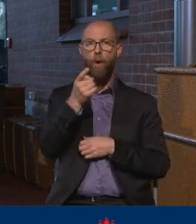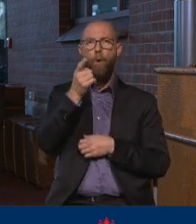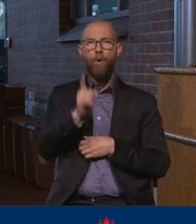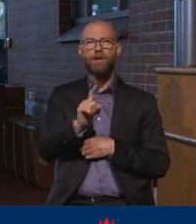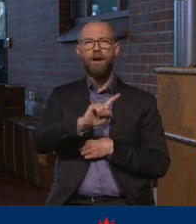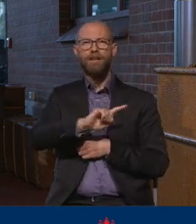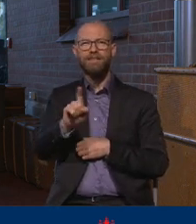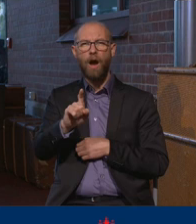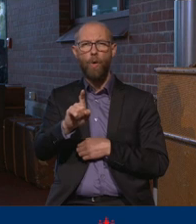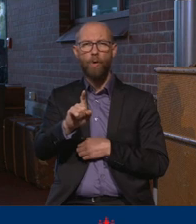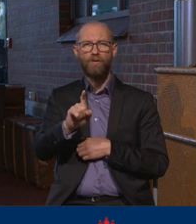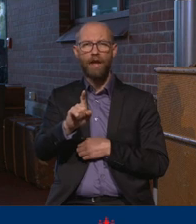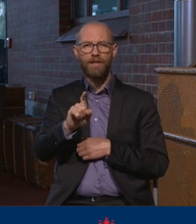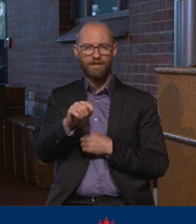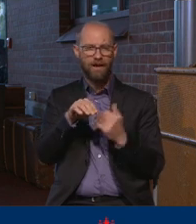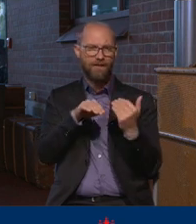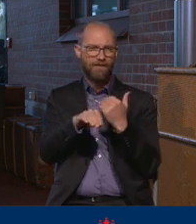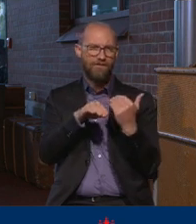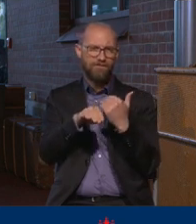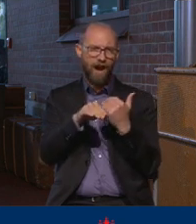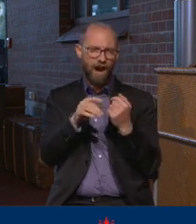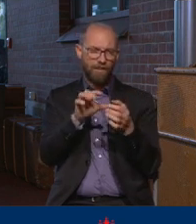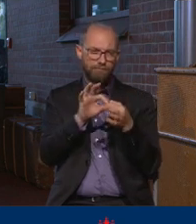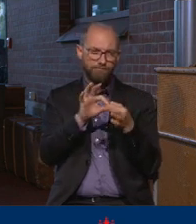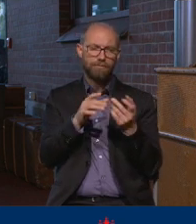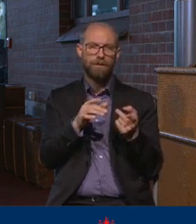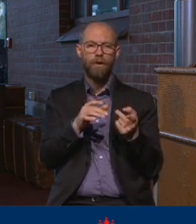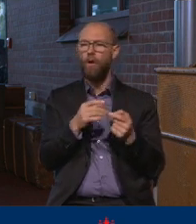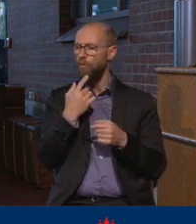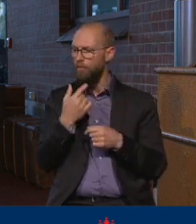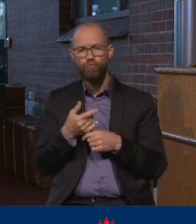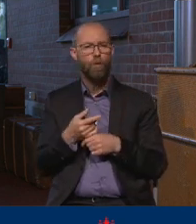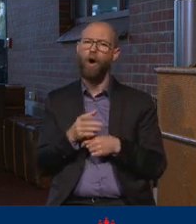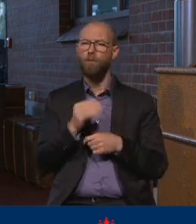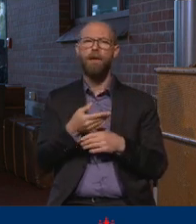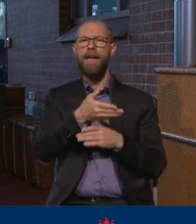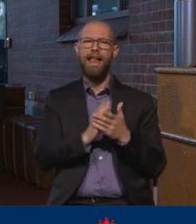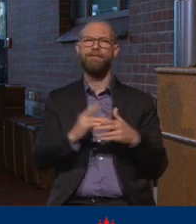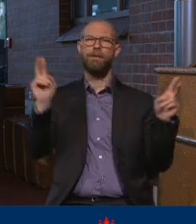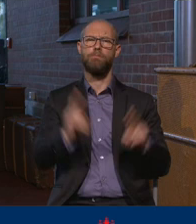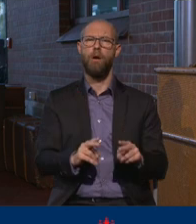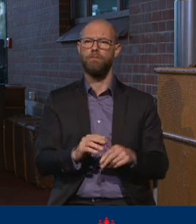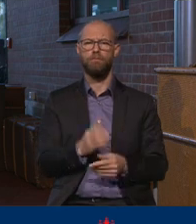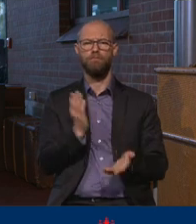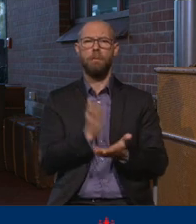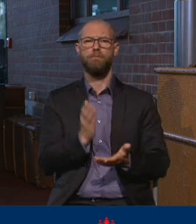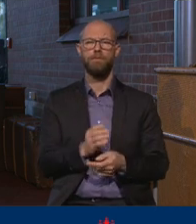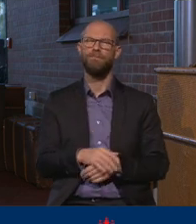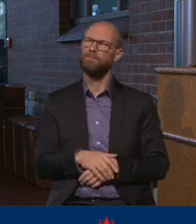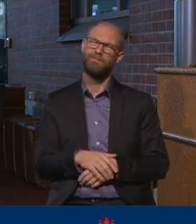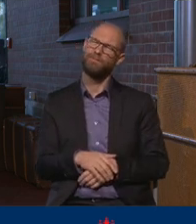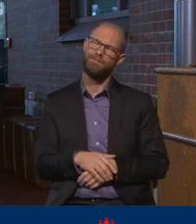reduzieren wir mal auf die hälfte das ist total unrealistisch und was ich eher den eindruck habe dass wir das doch bei aller